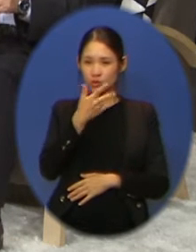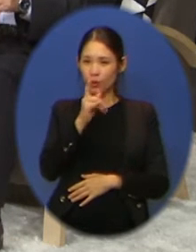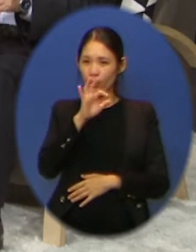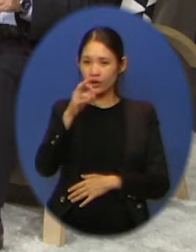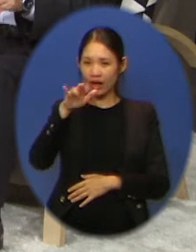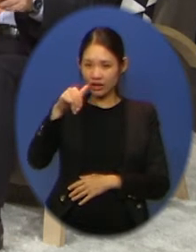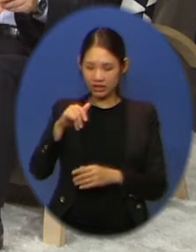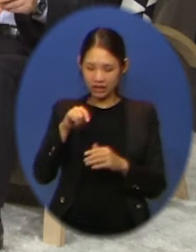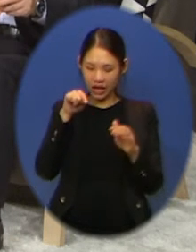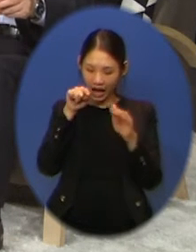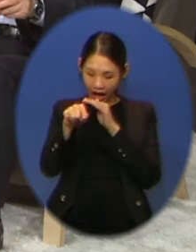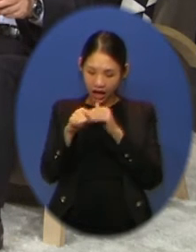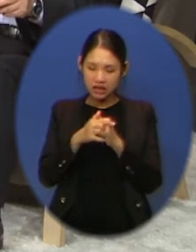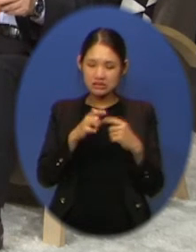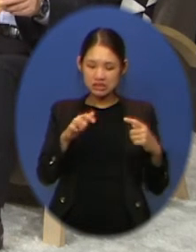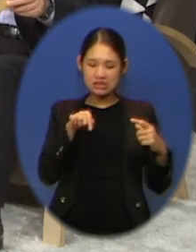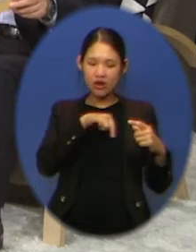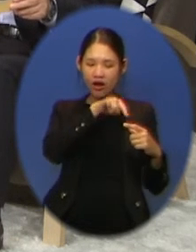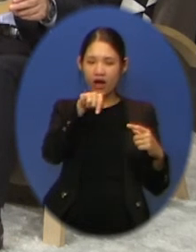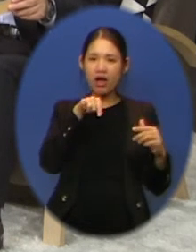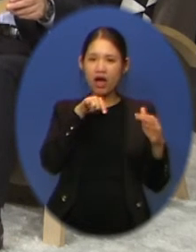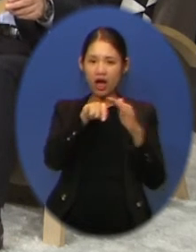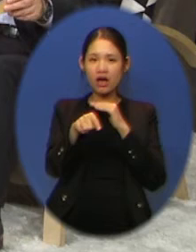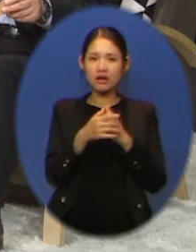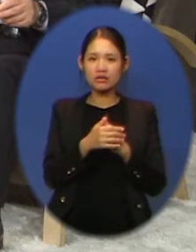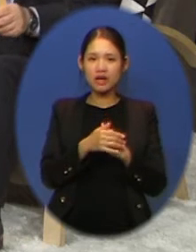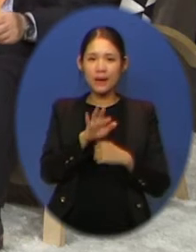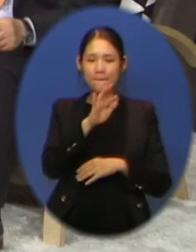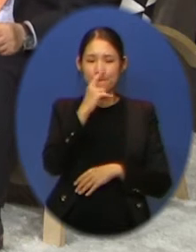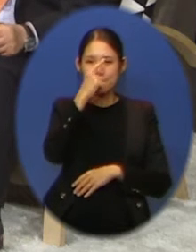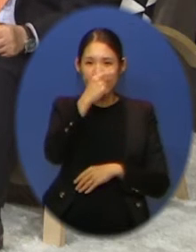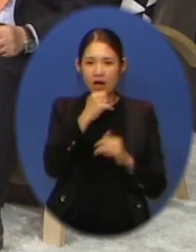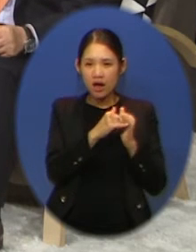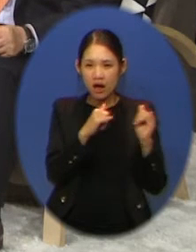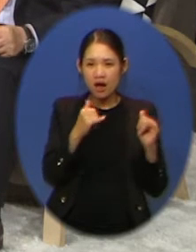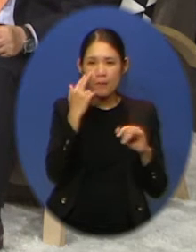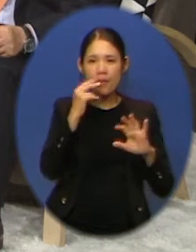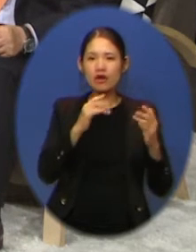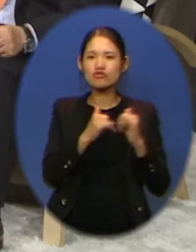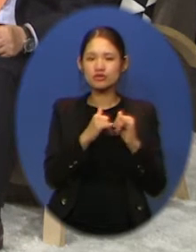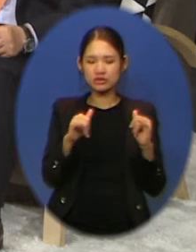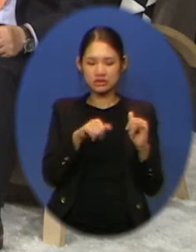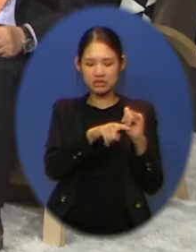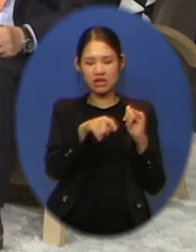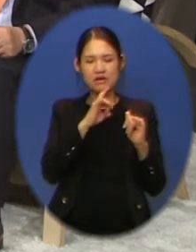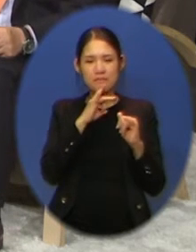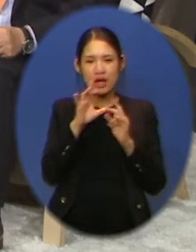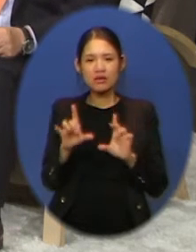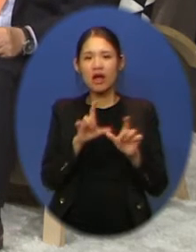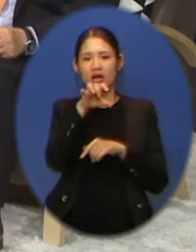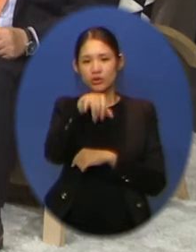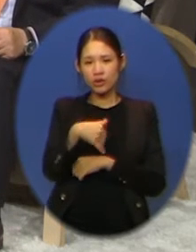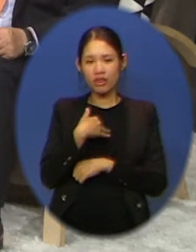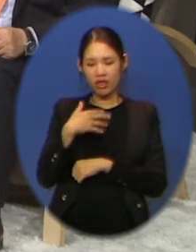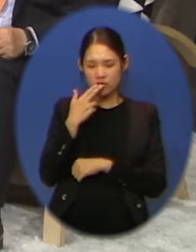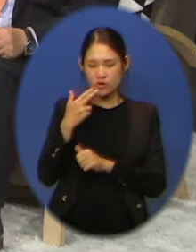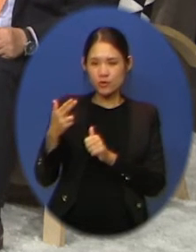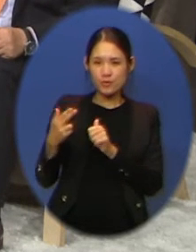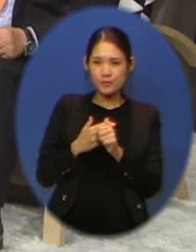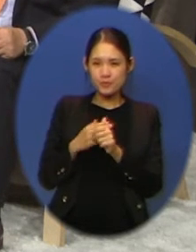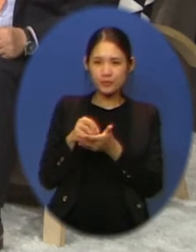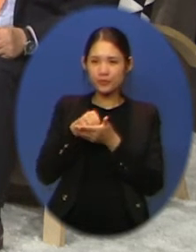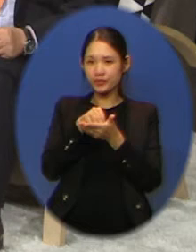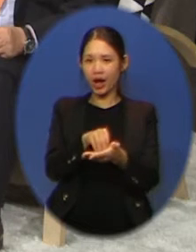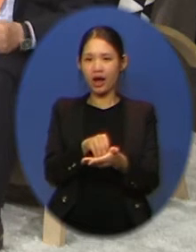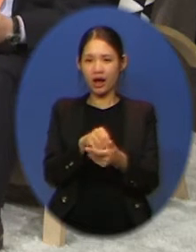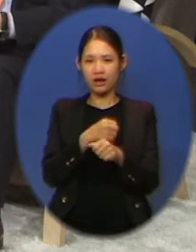예. 동양인이 그 지역에 백인들만 사는 데서 내가 국회의원 한번 대표가 되겠다. 예. 그렇게 도전장을 내신 거 아니에요?